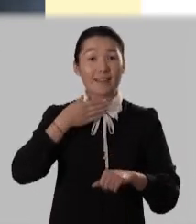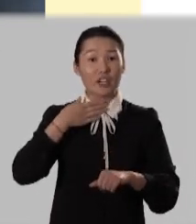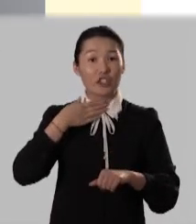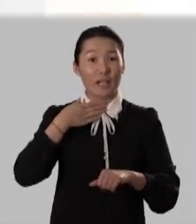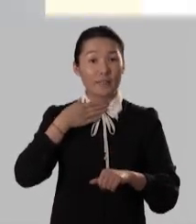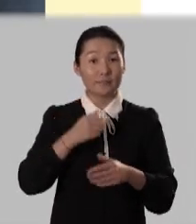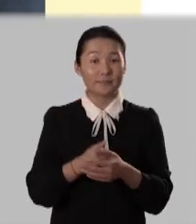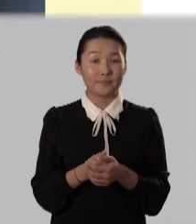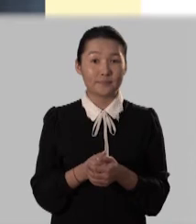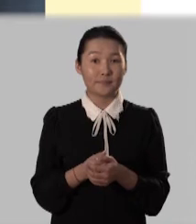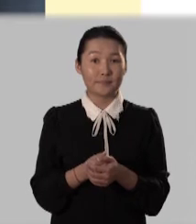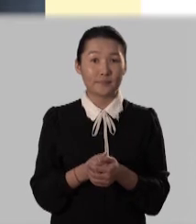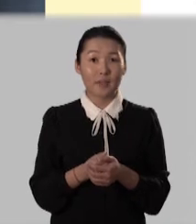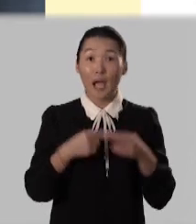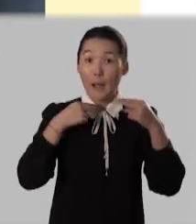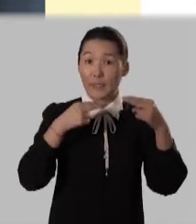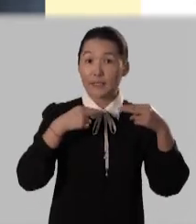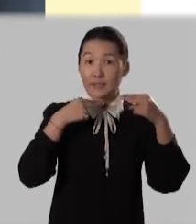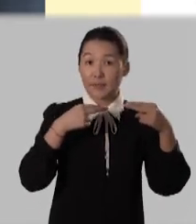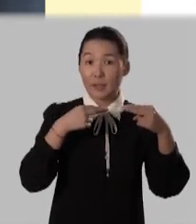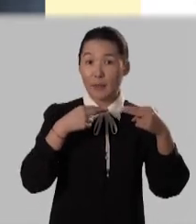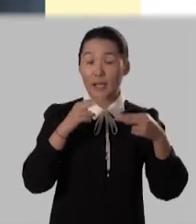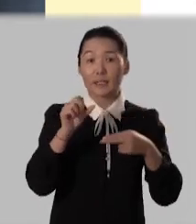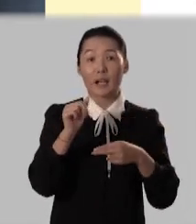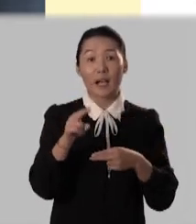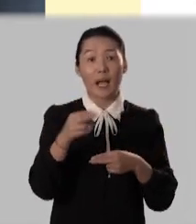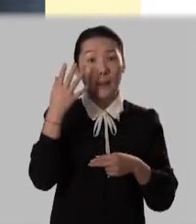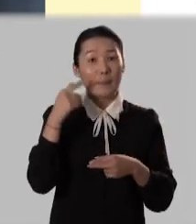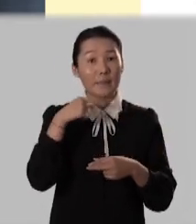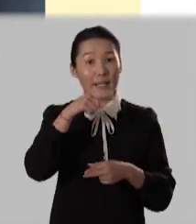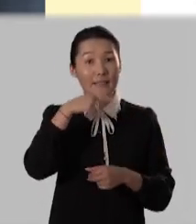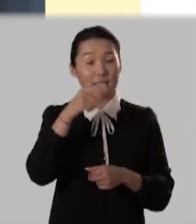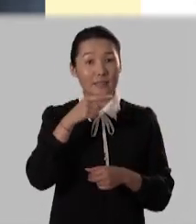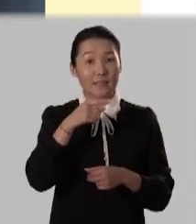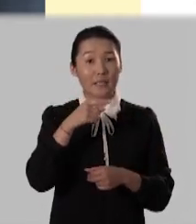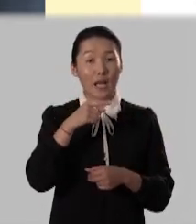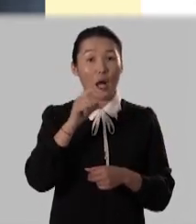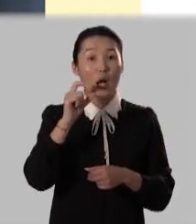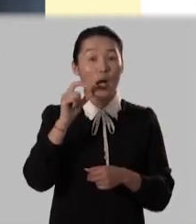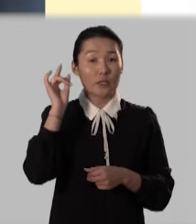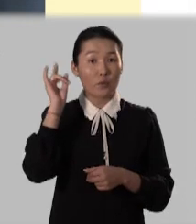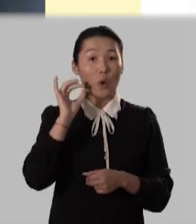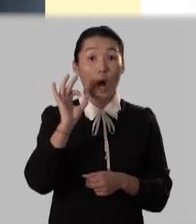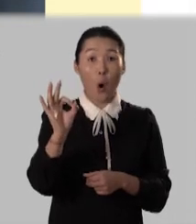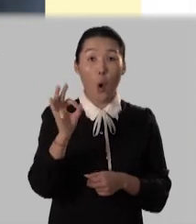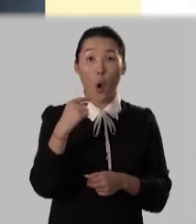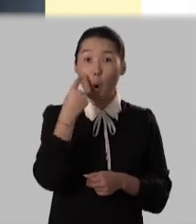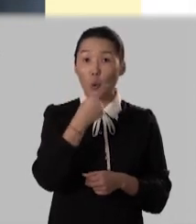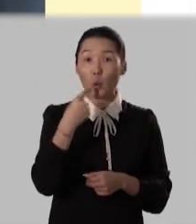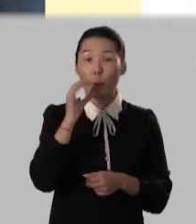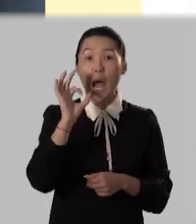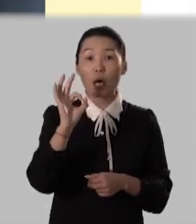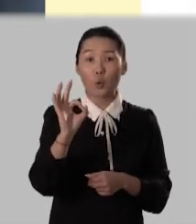связок обратите внимание как при произнесении звука а губы округляются а